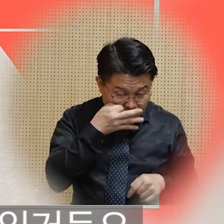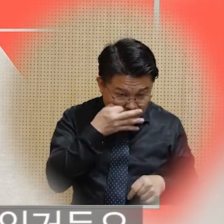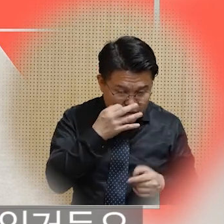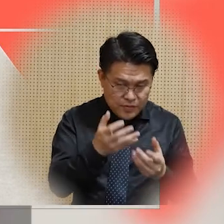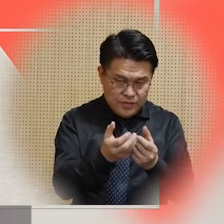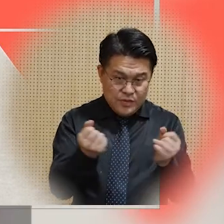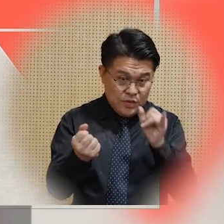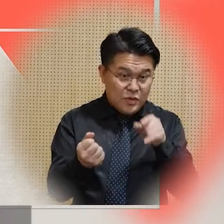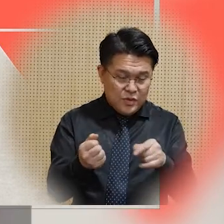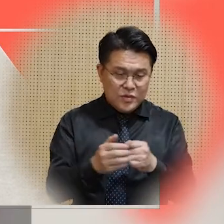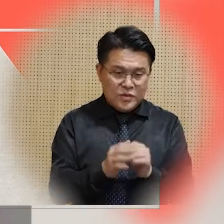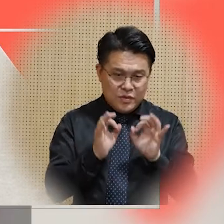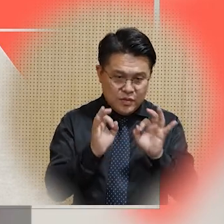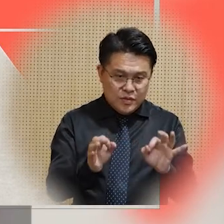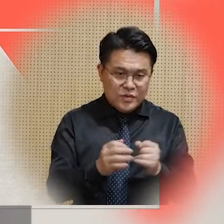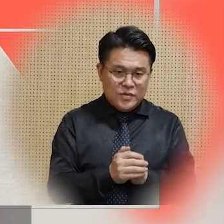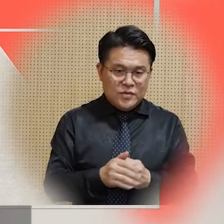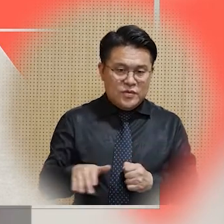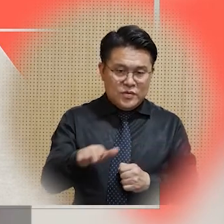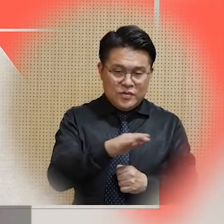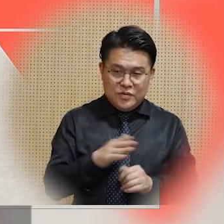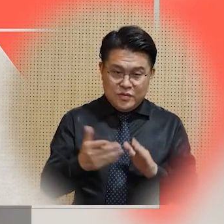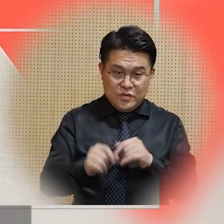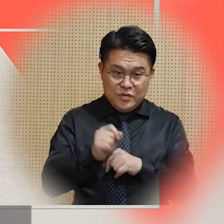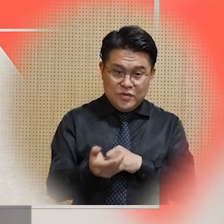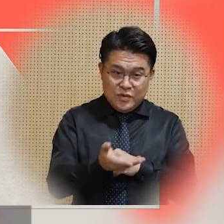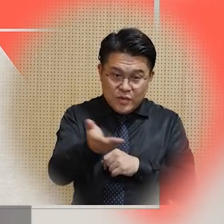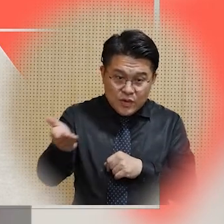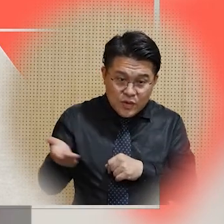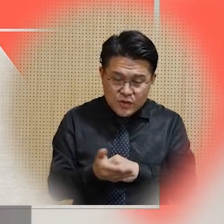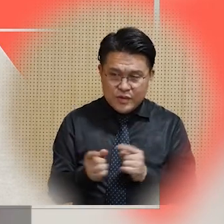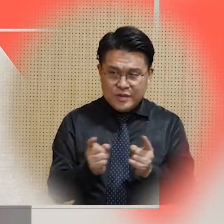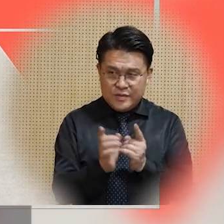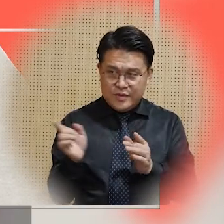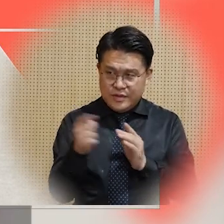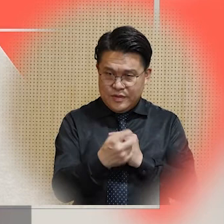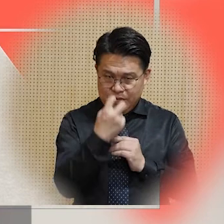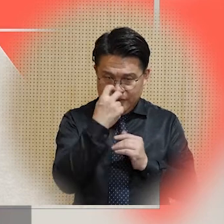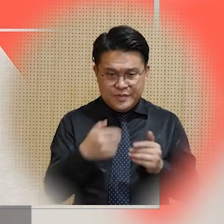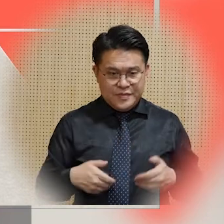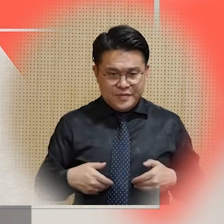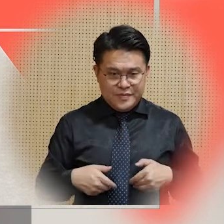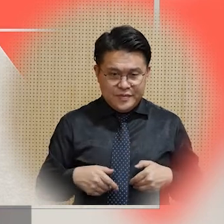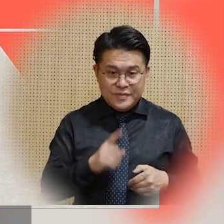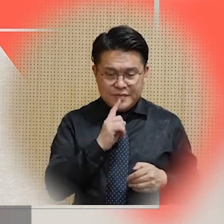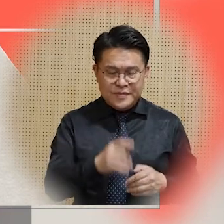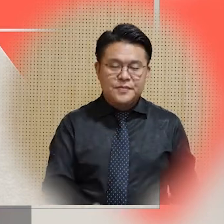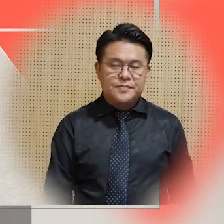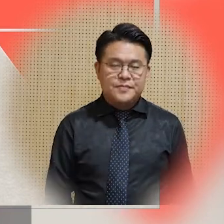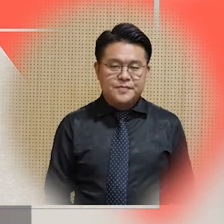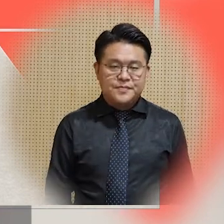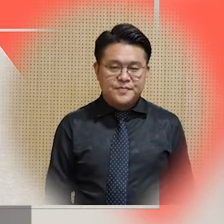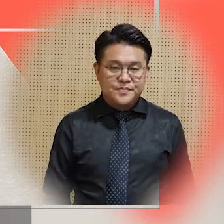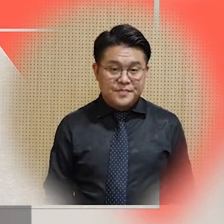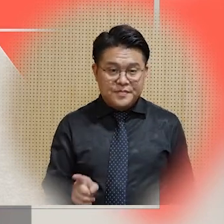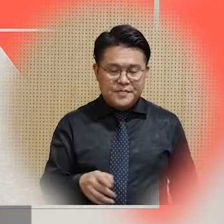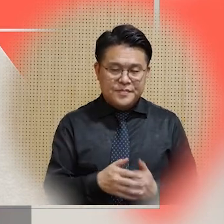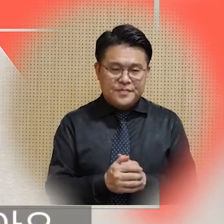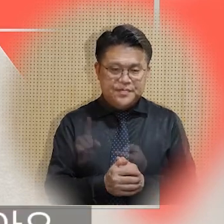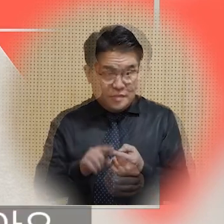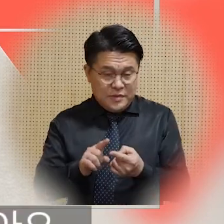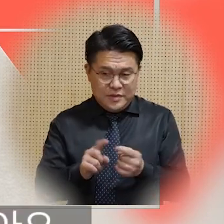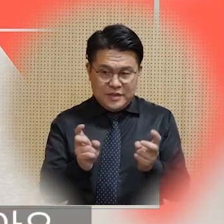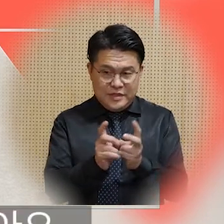나눠져 있거든요. 그런 부분들을 우리 주무관님들께서 직접적으로 조사를 뭐 하실 수 있으면 해야 된다라는 거죠.